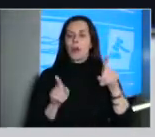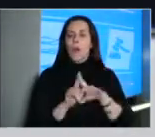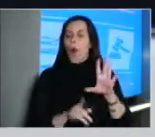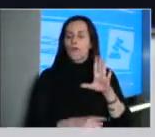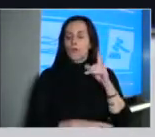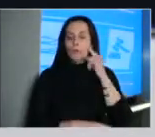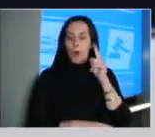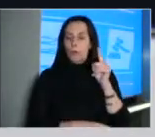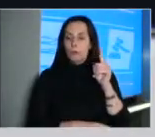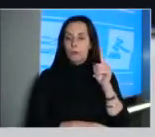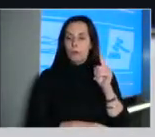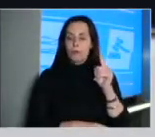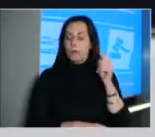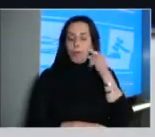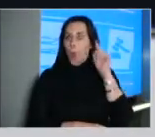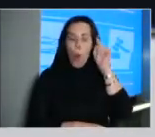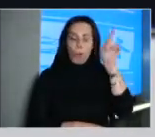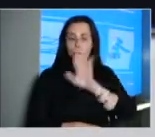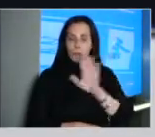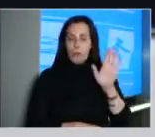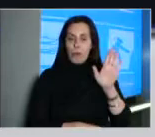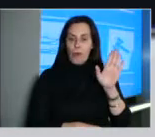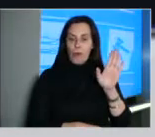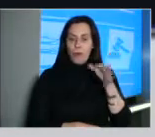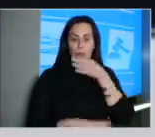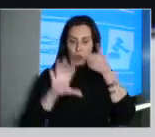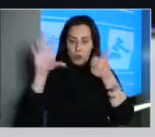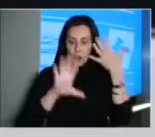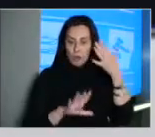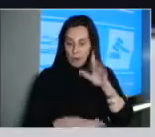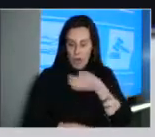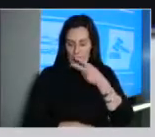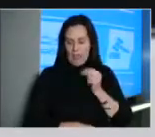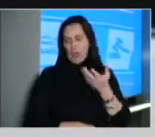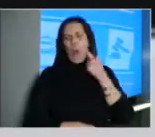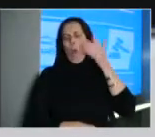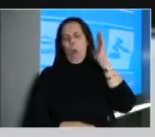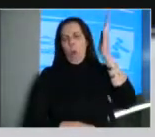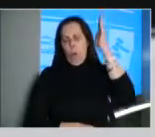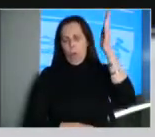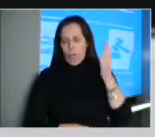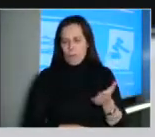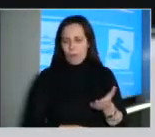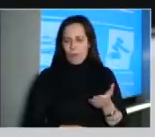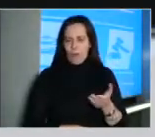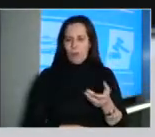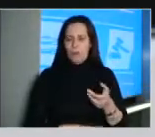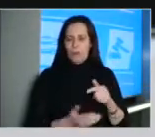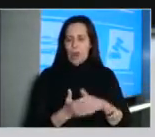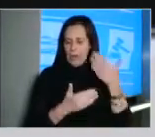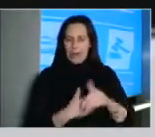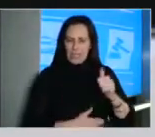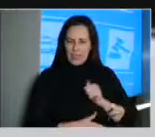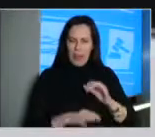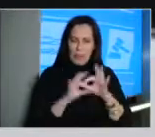בטלסקופ שמסתכל לשמיים ולכוכבים, ונכון שזה בגיל 65 ואתה בן 20, או בן 23, רק גמרת צבא